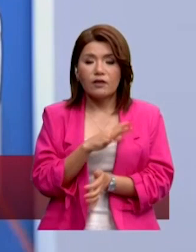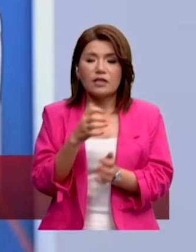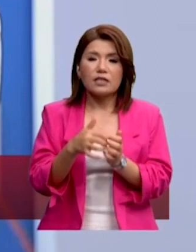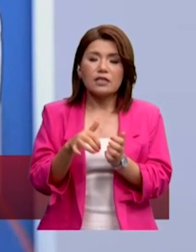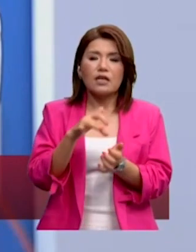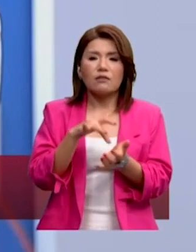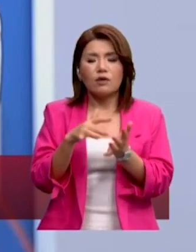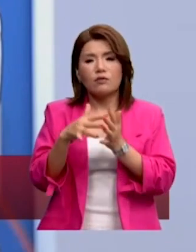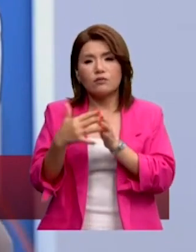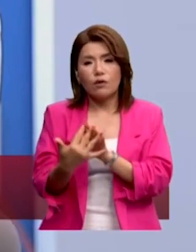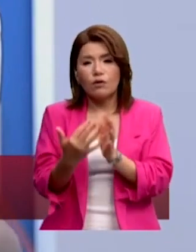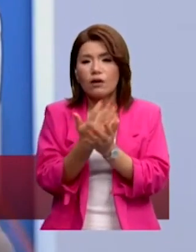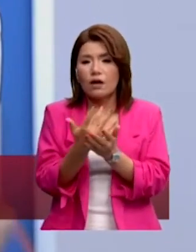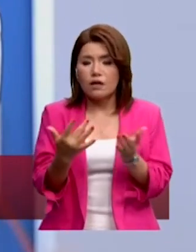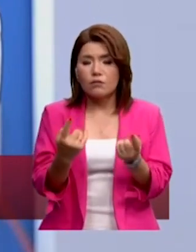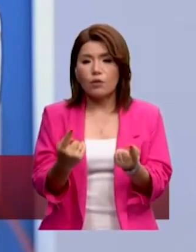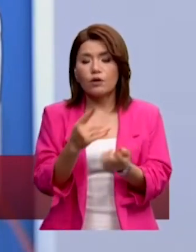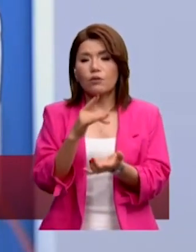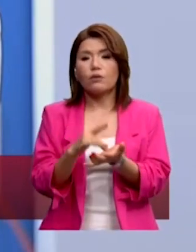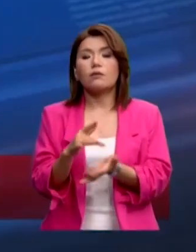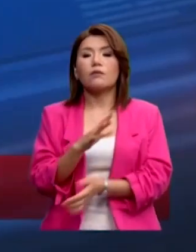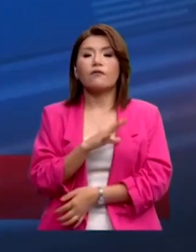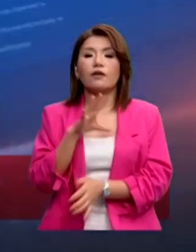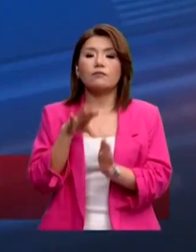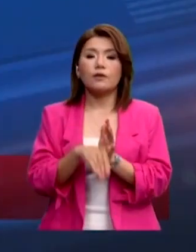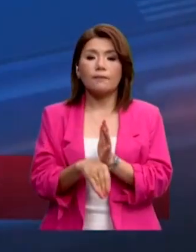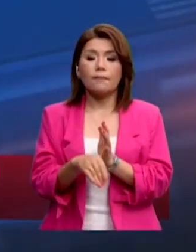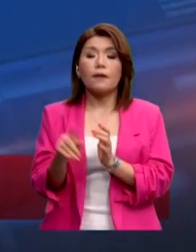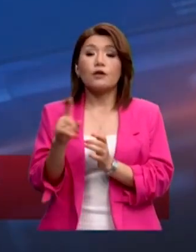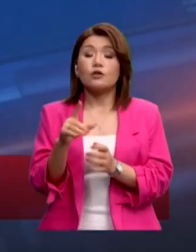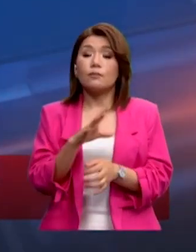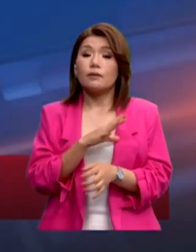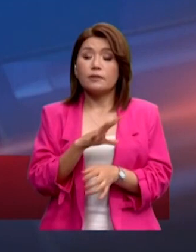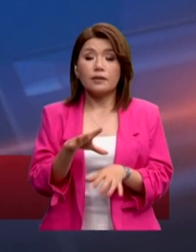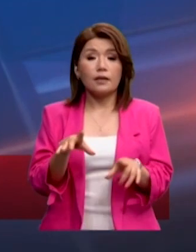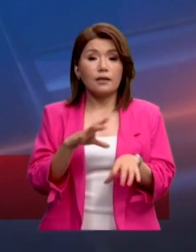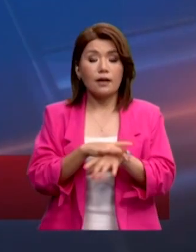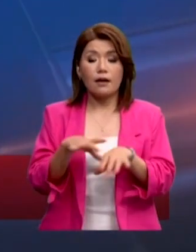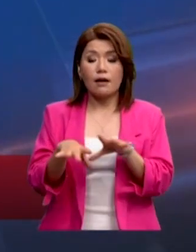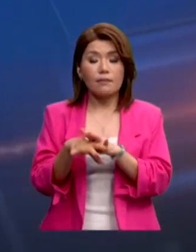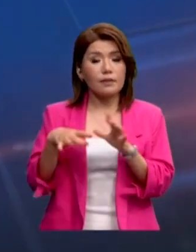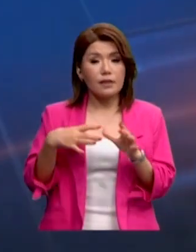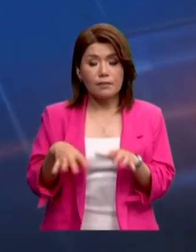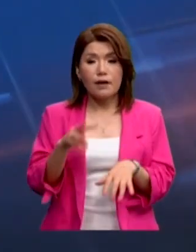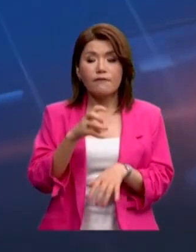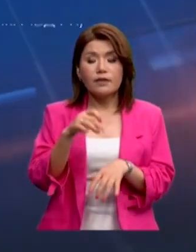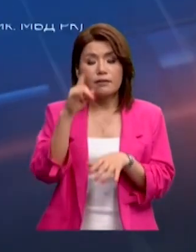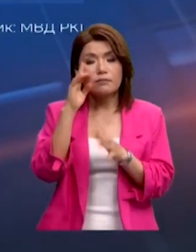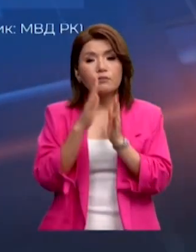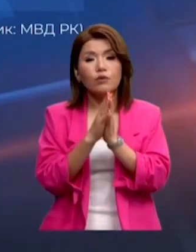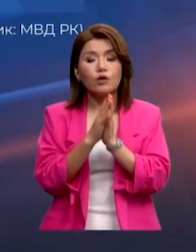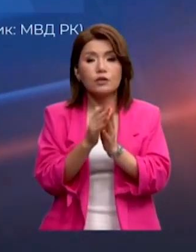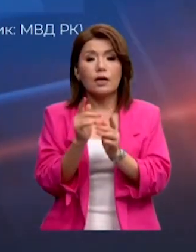или сел в более крупные города Казахстана. Чтобы не стать жертвой подобного преступления, МВД советует, например,